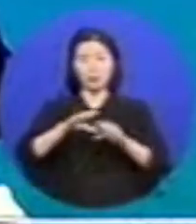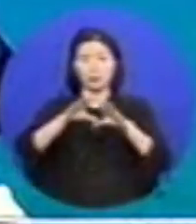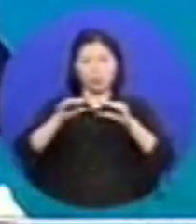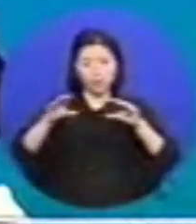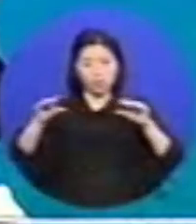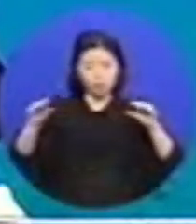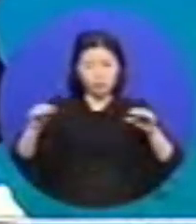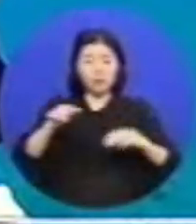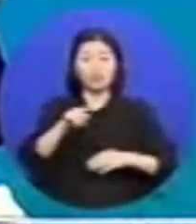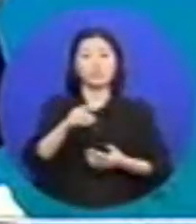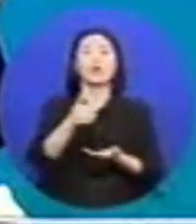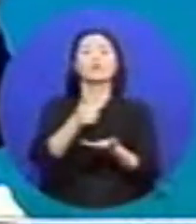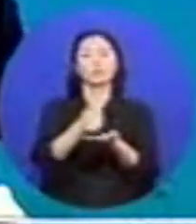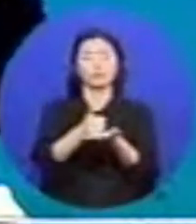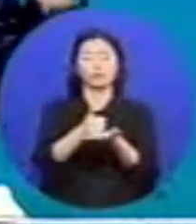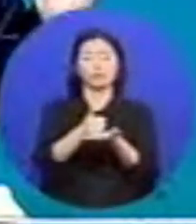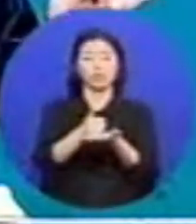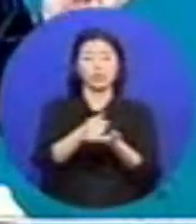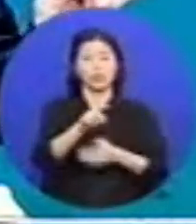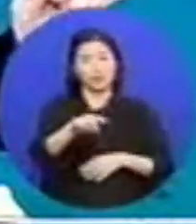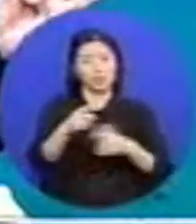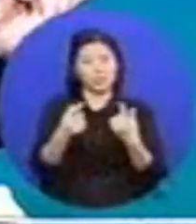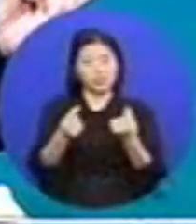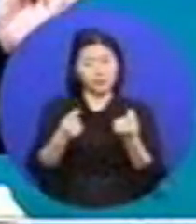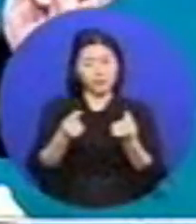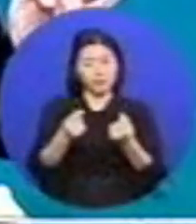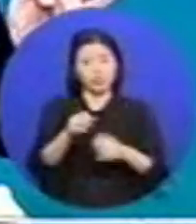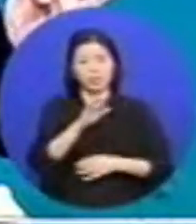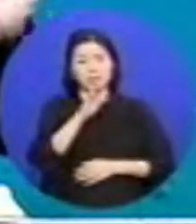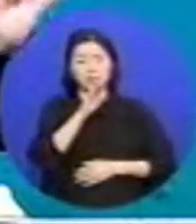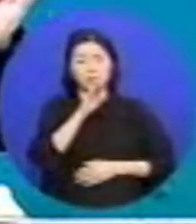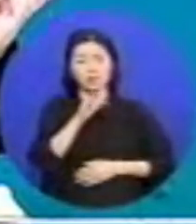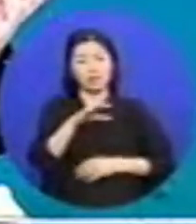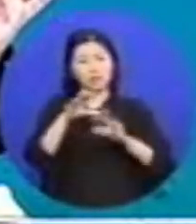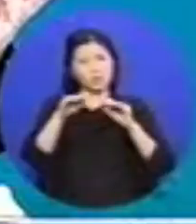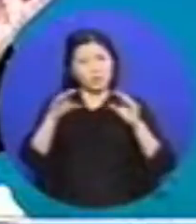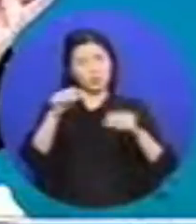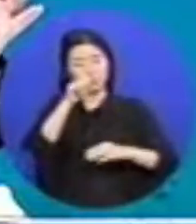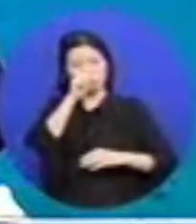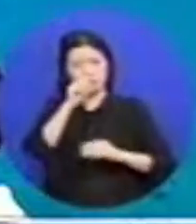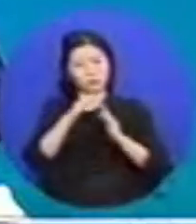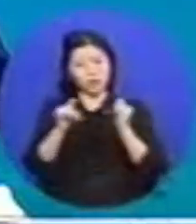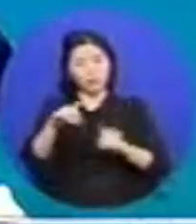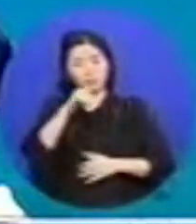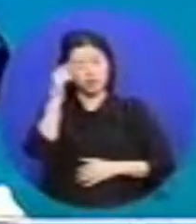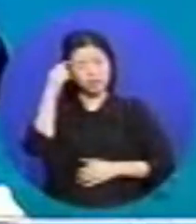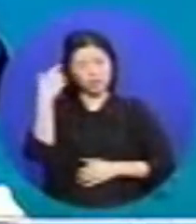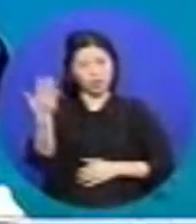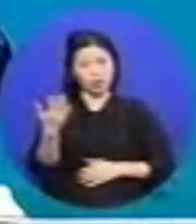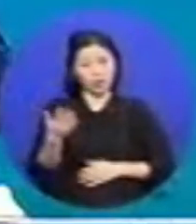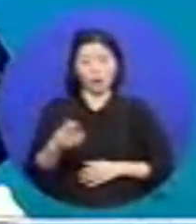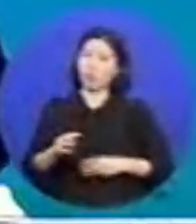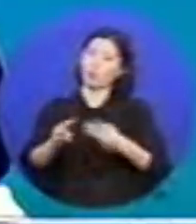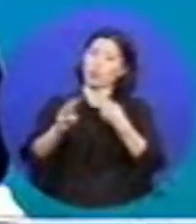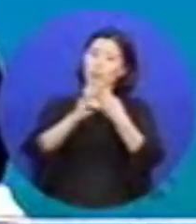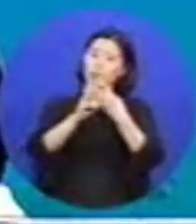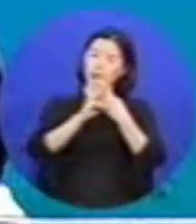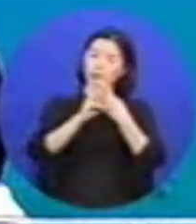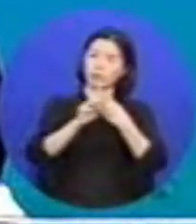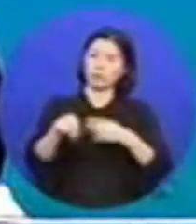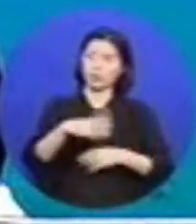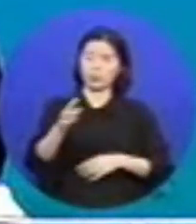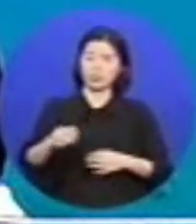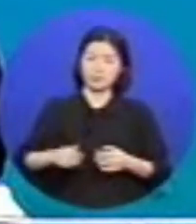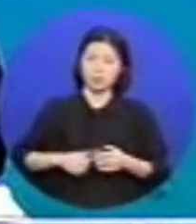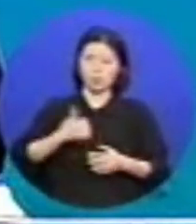그러신 분이에요. 이렇게 참 성격 좋은 분도 있을까 싶은 분인데 중학교 3학년 때는 거의 깡패